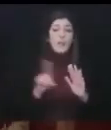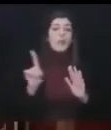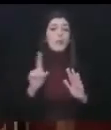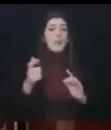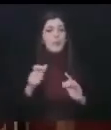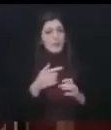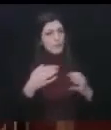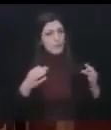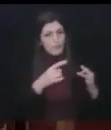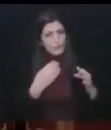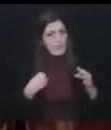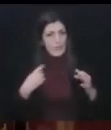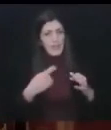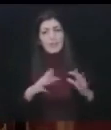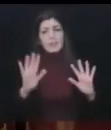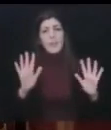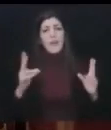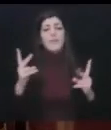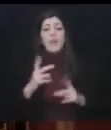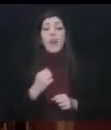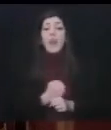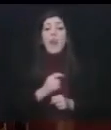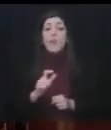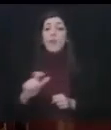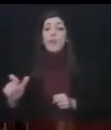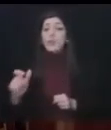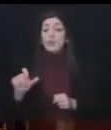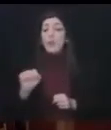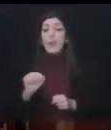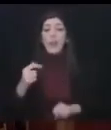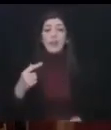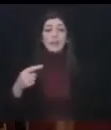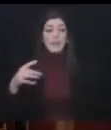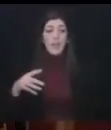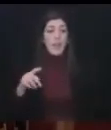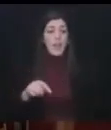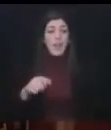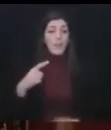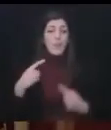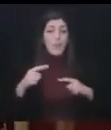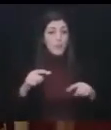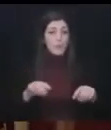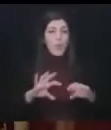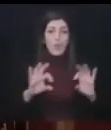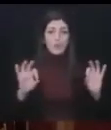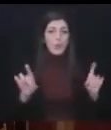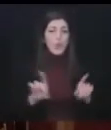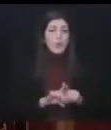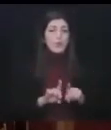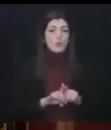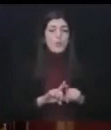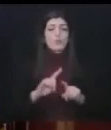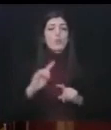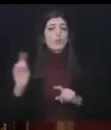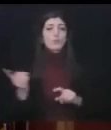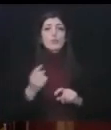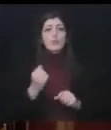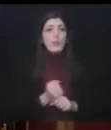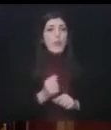non sia corretta, ma perché i lavoratori ATM in questo caso, o comunque tutti i